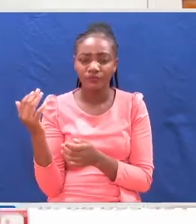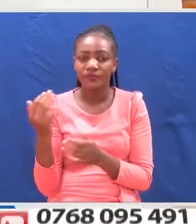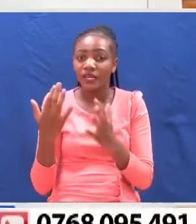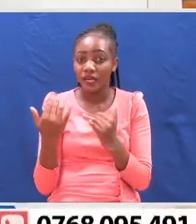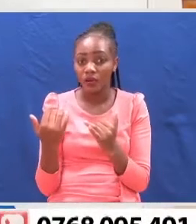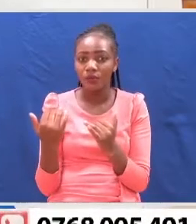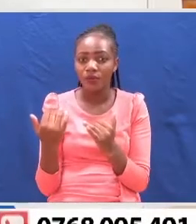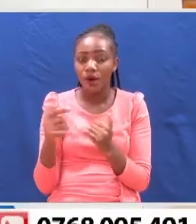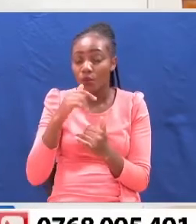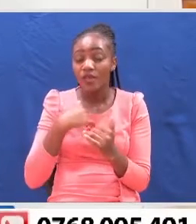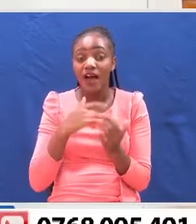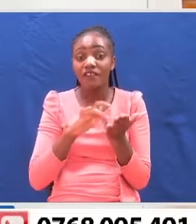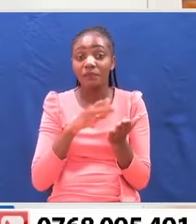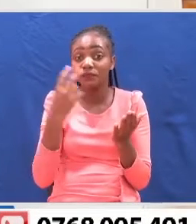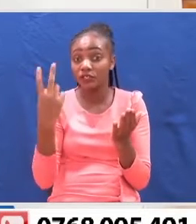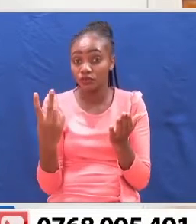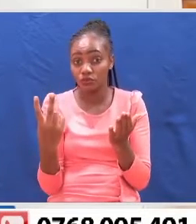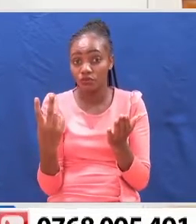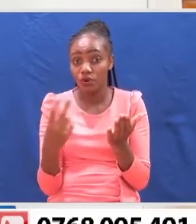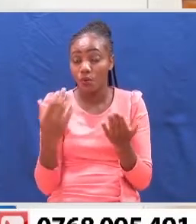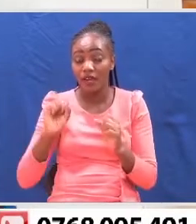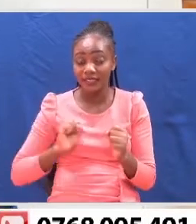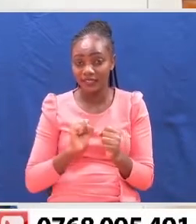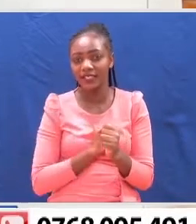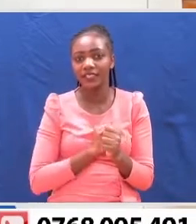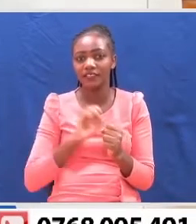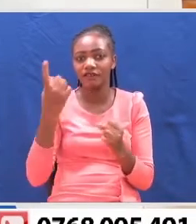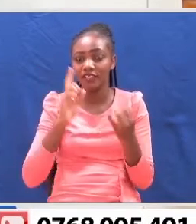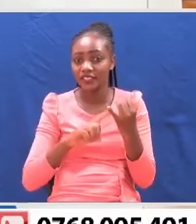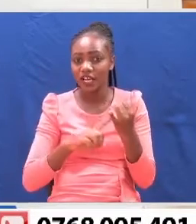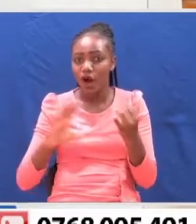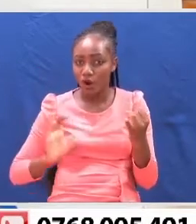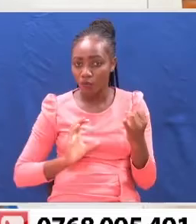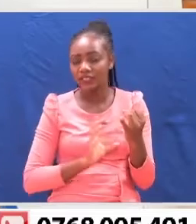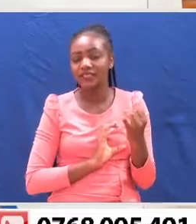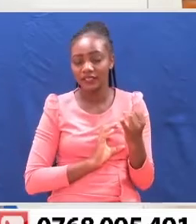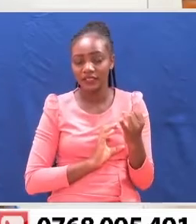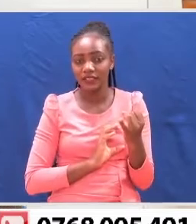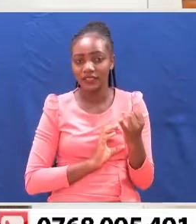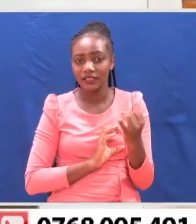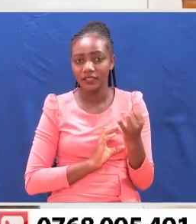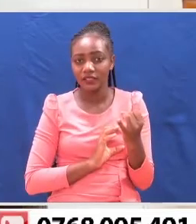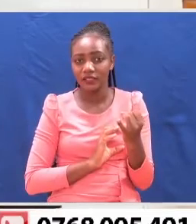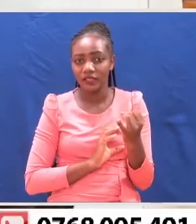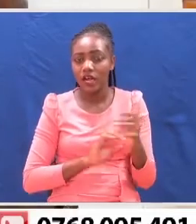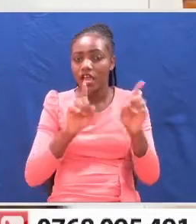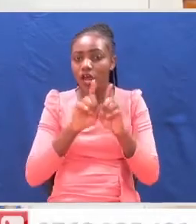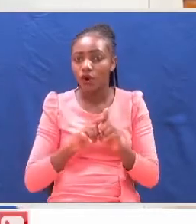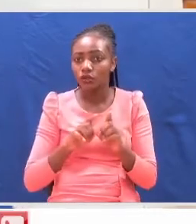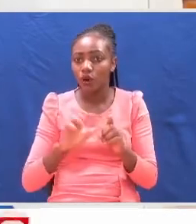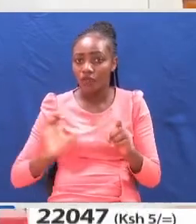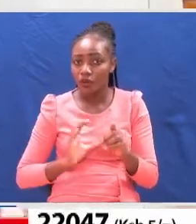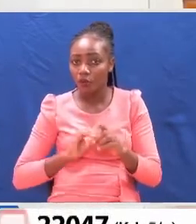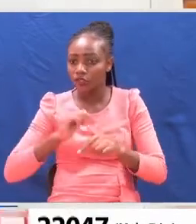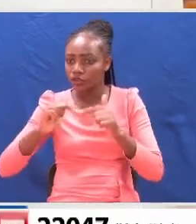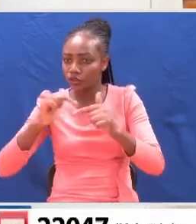mbili ya impeachment kusikizwa kwenye Senate. Mara ya kwanza ni committee ya watu 11 ambao wanaenda kuchunguza alafu